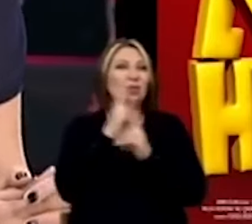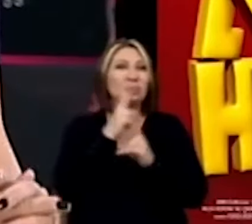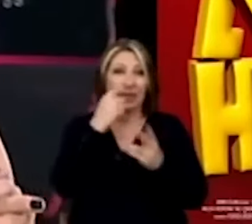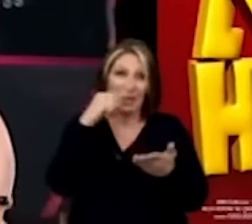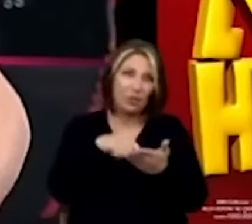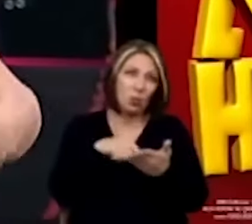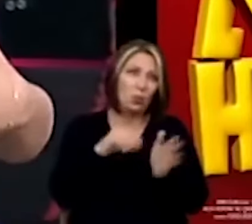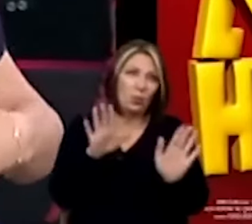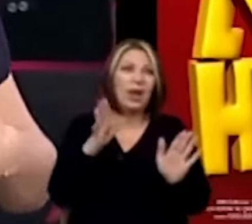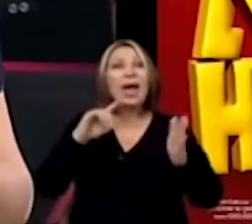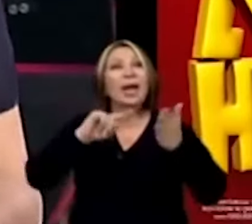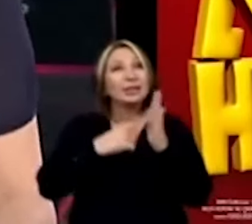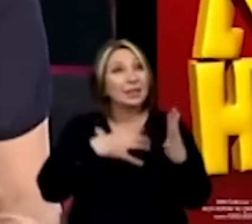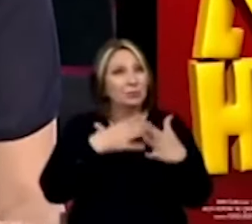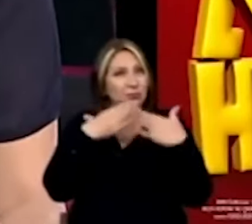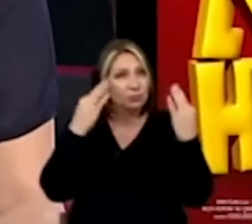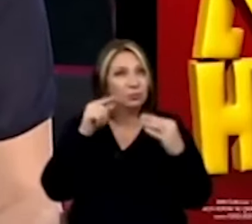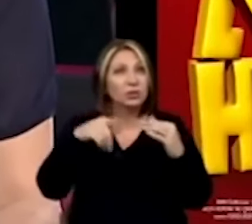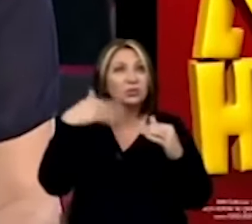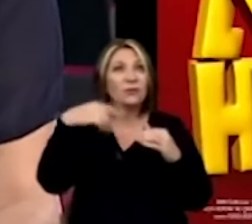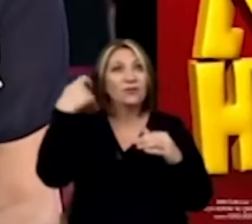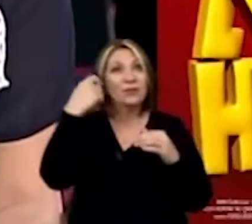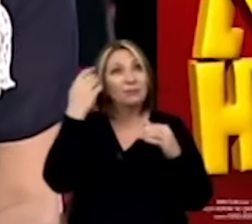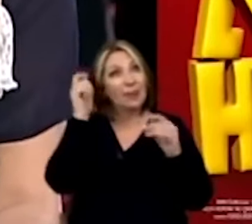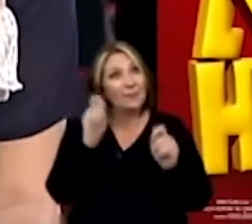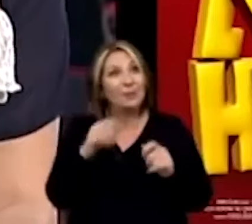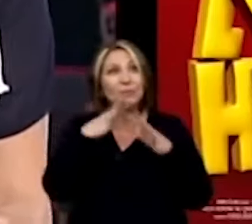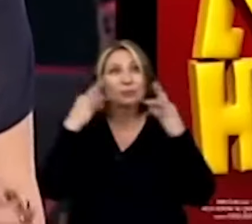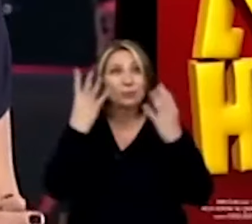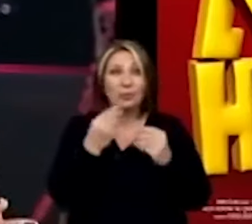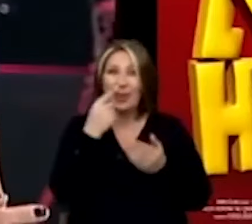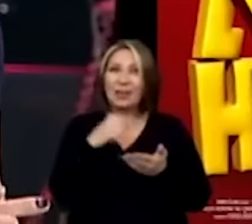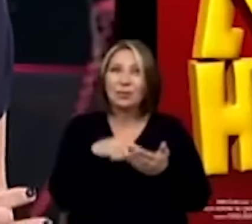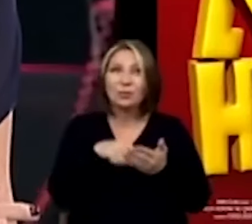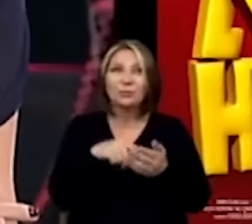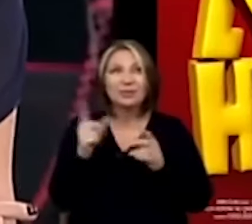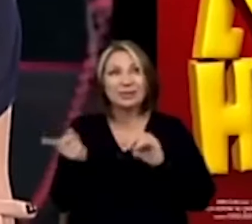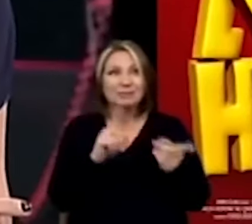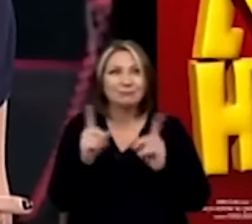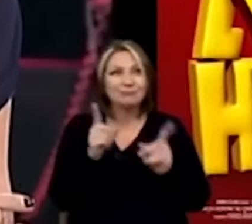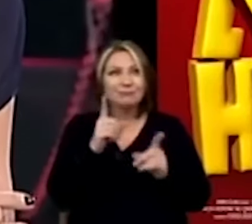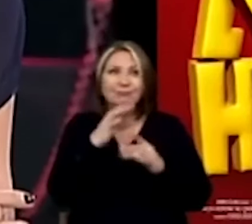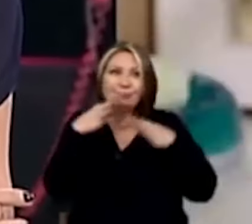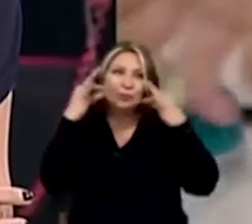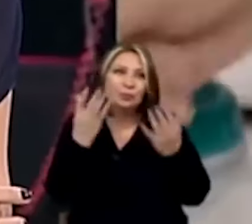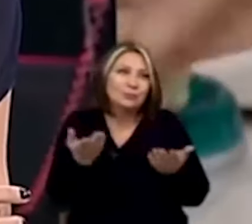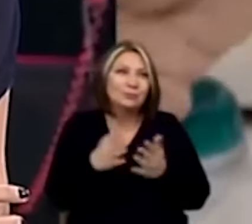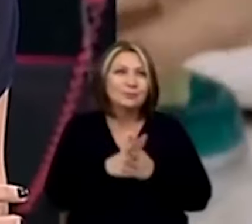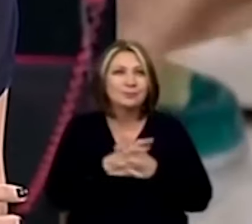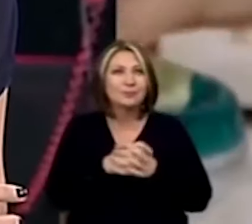inanıyorum. Amaç kendimi mutlu etmekse bundan sonra film yaparak mutlu olacağımı inanıyorum. İki yönlü güzel, pragmatik bir tarafı var